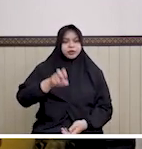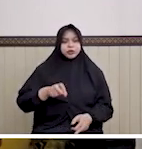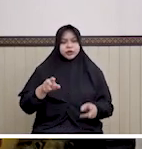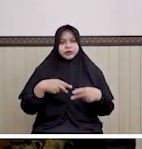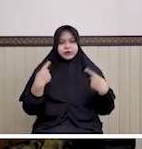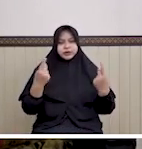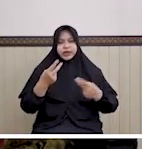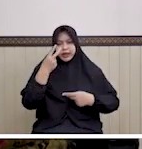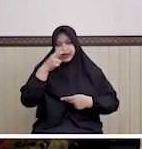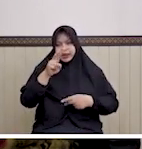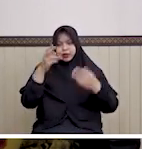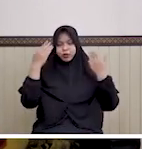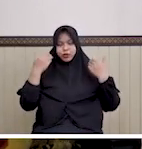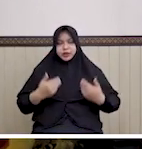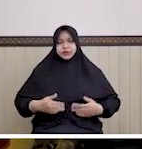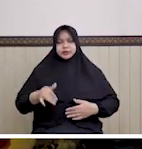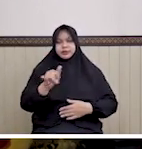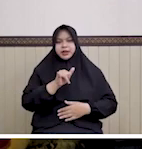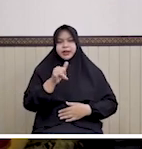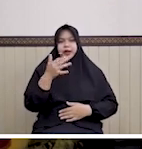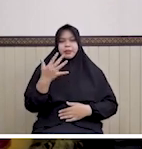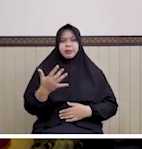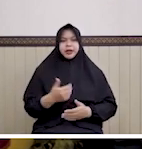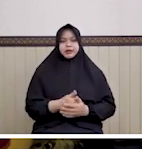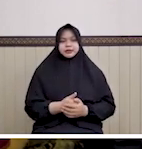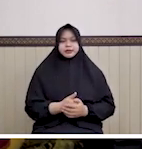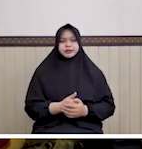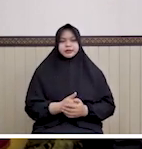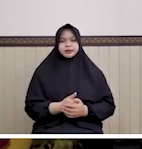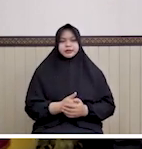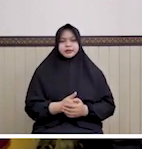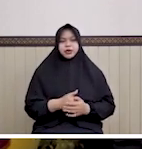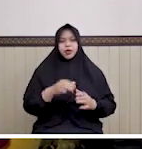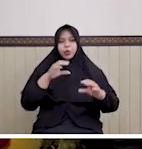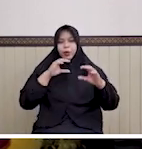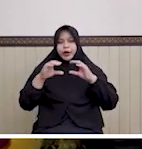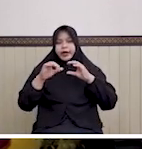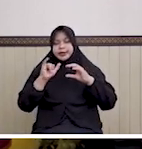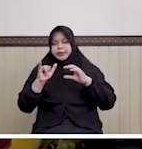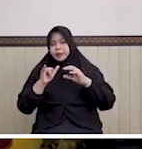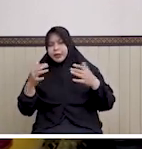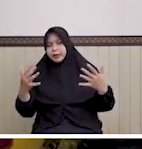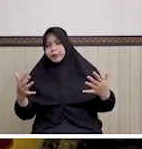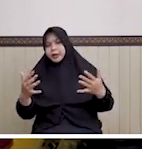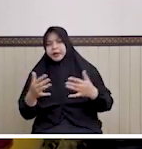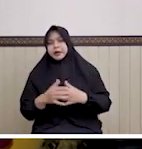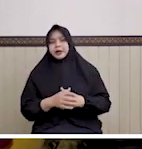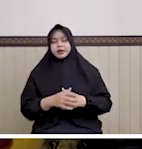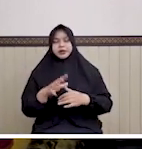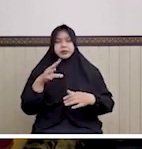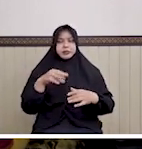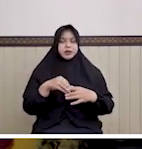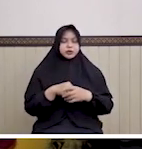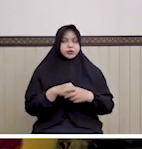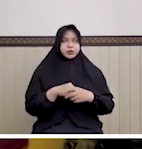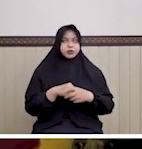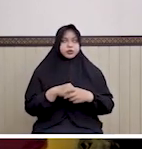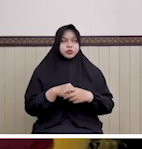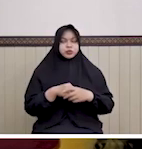lihat kondisinya seperti apa Model komunikasinya Bagaimana termasuk